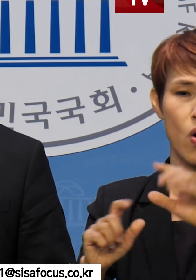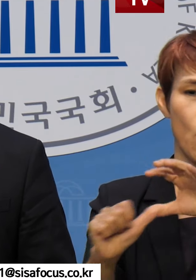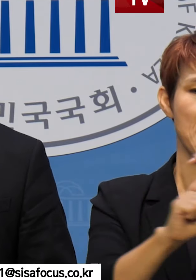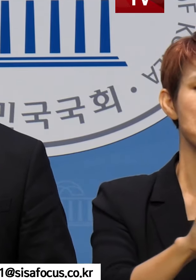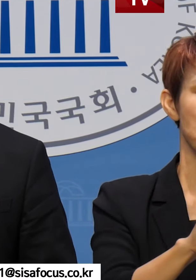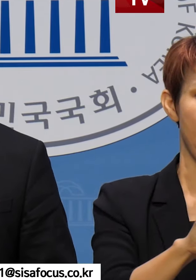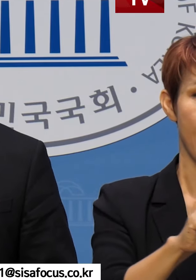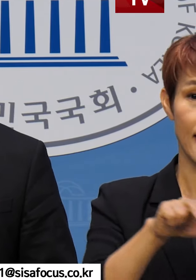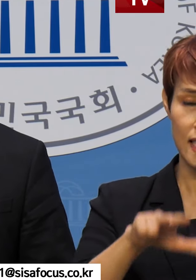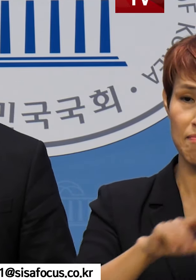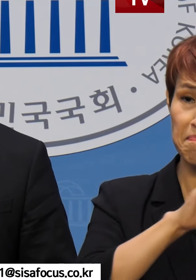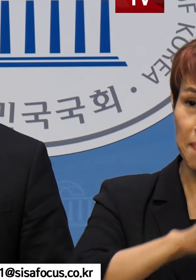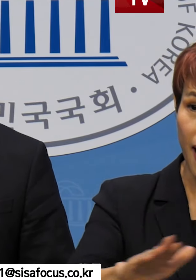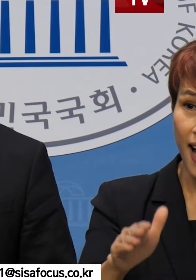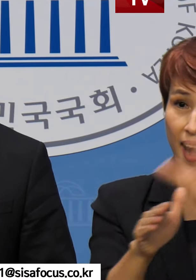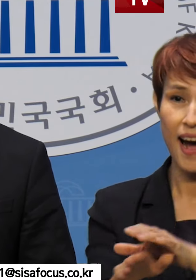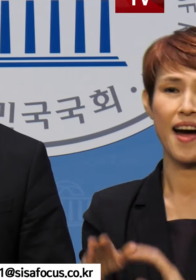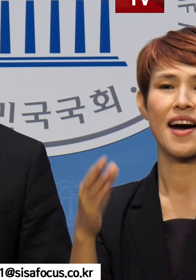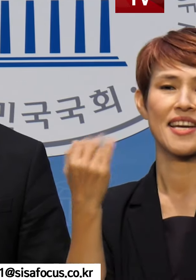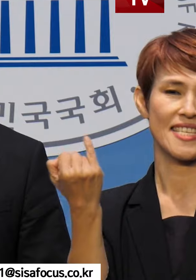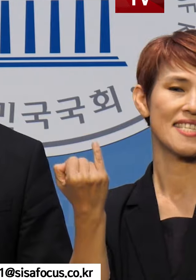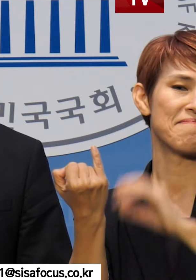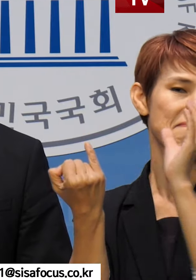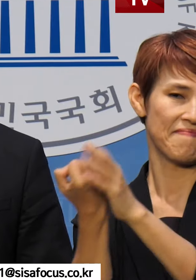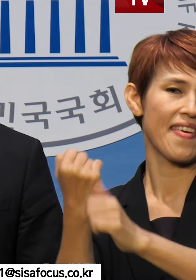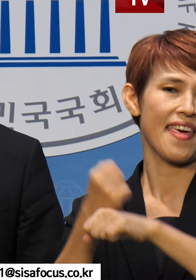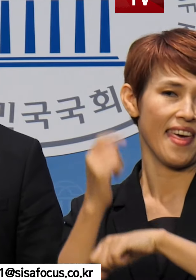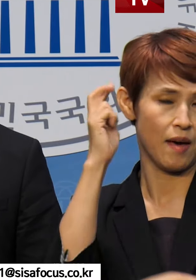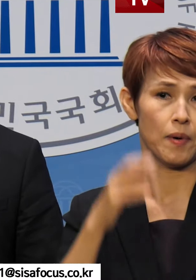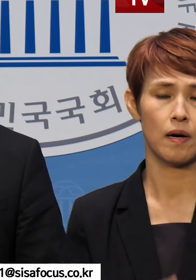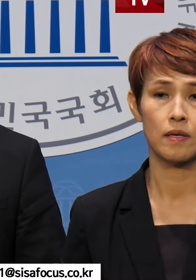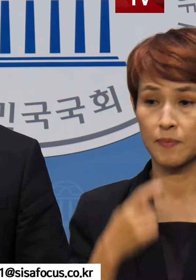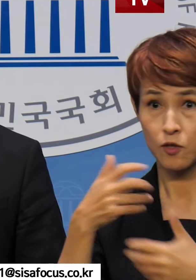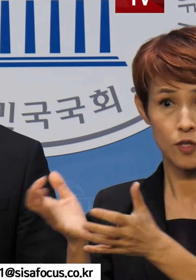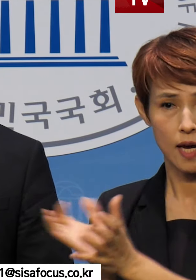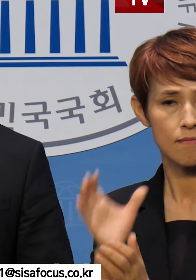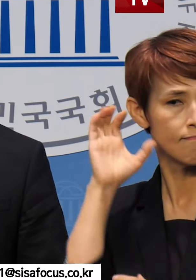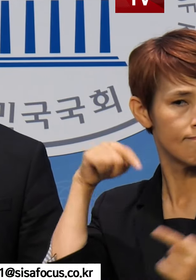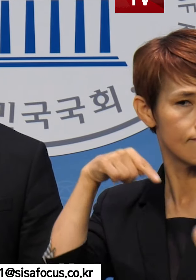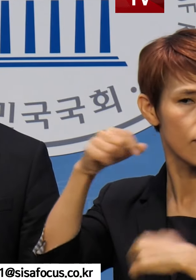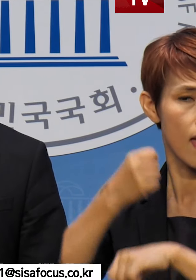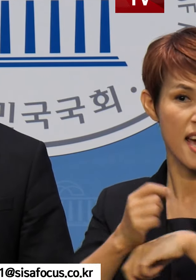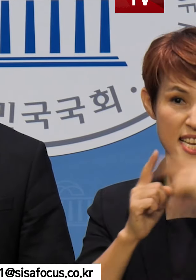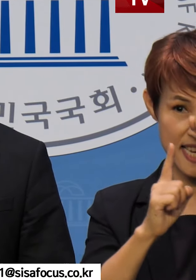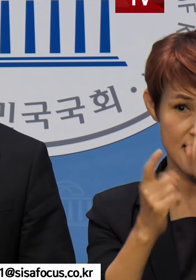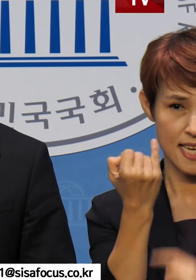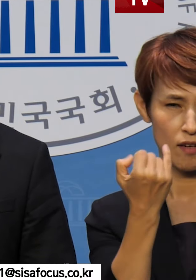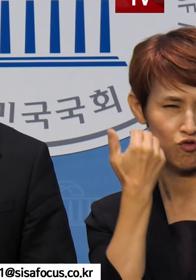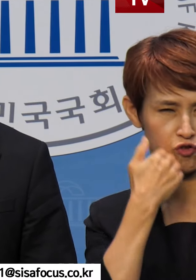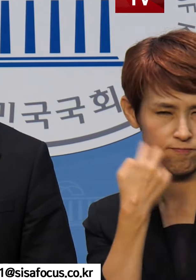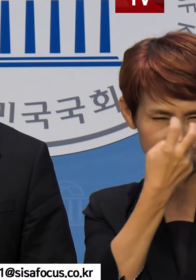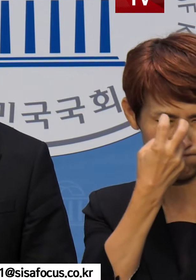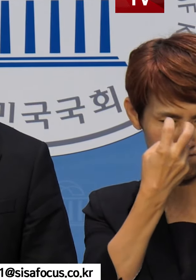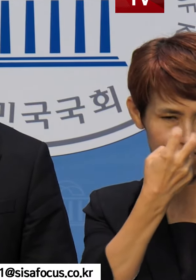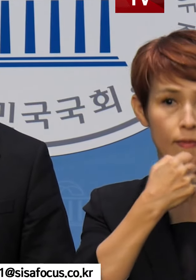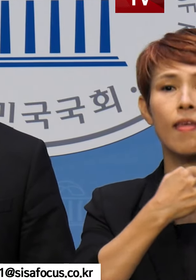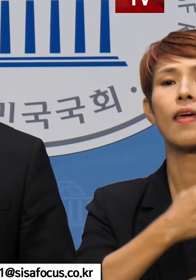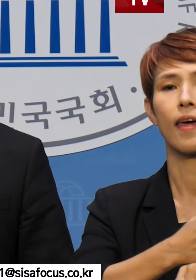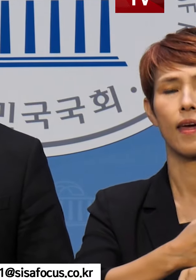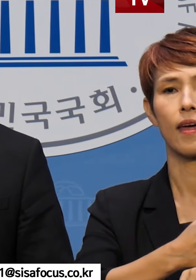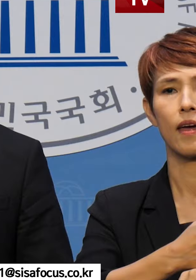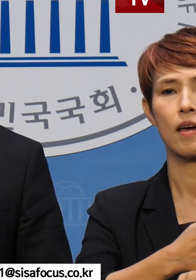바통을 이진숙 씨에게 넘기려 합니다. 더불어민주당은 청문회를 통해 이진숙의 실체를 낱낱이